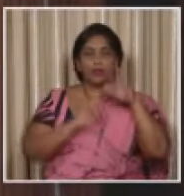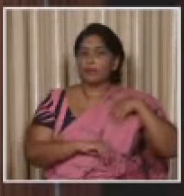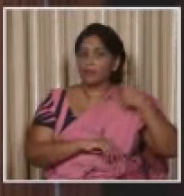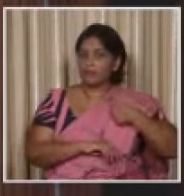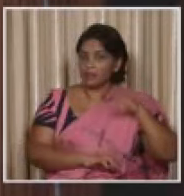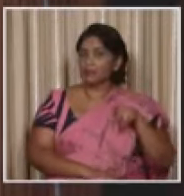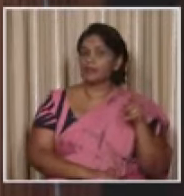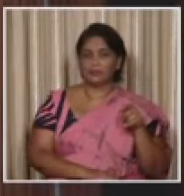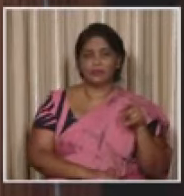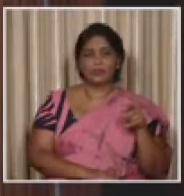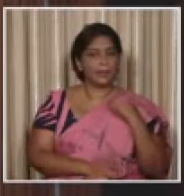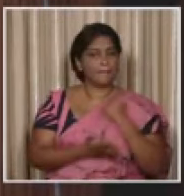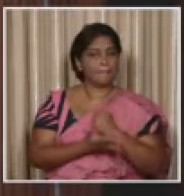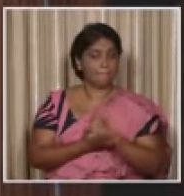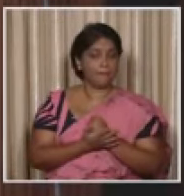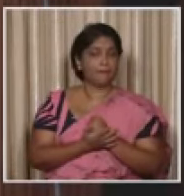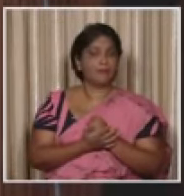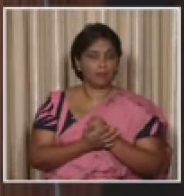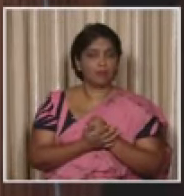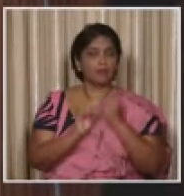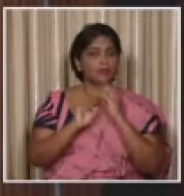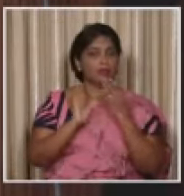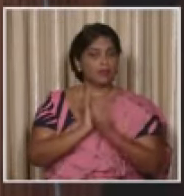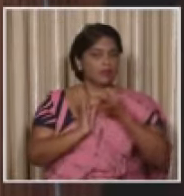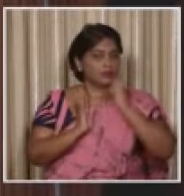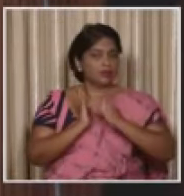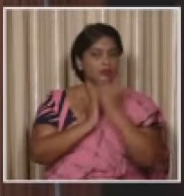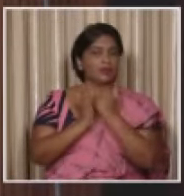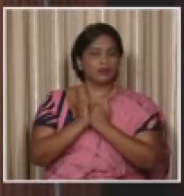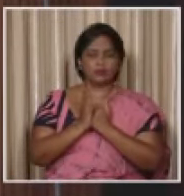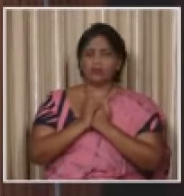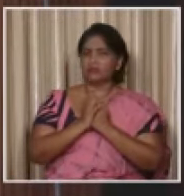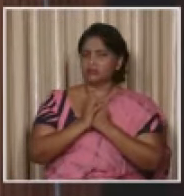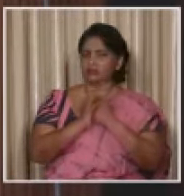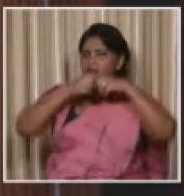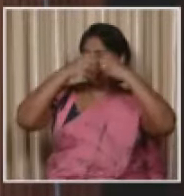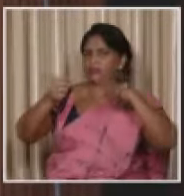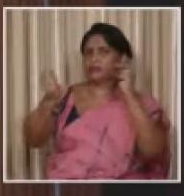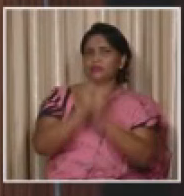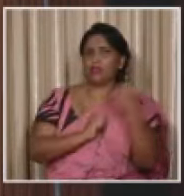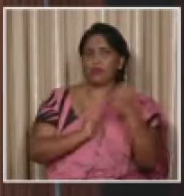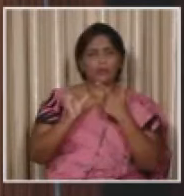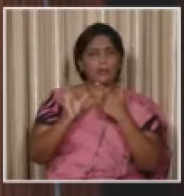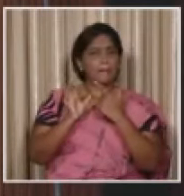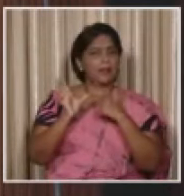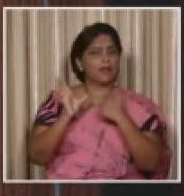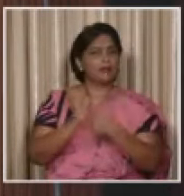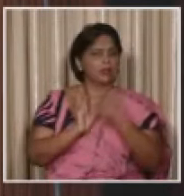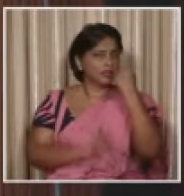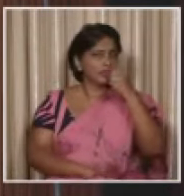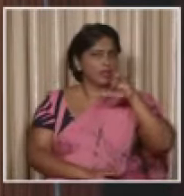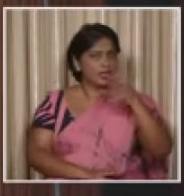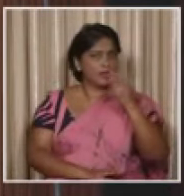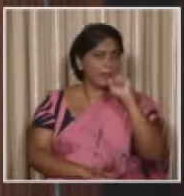වශයෙන් මහ බැංකුවේ මේ ප්‍රතිපත්ති තීන්දුව ගන්න ව්‍යුහය වෙනස් කරලා තියෙන්නේ අලුත් පනතෙක්. ඒ කියන්නේ මෙතෙක්